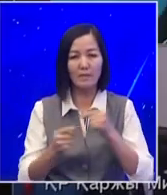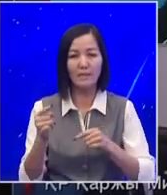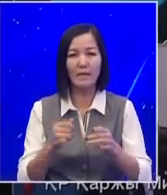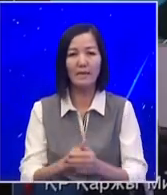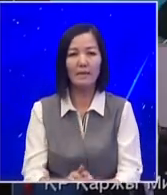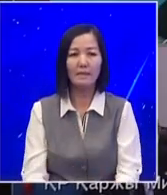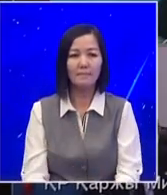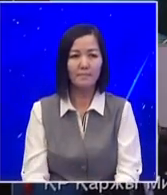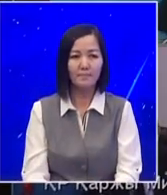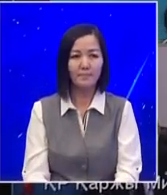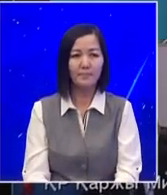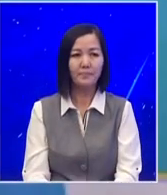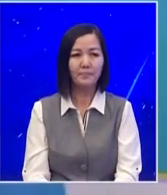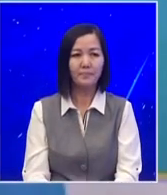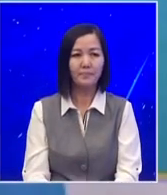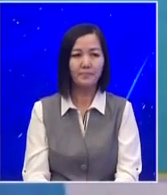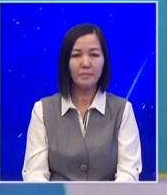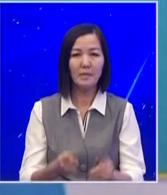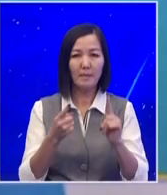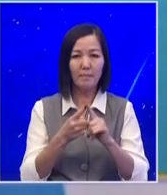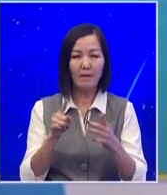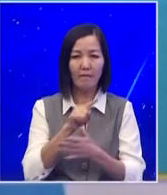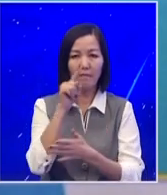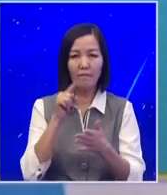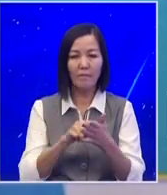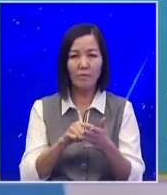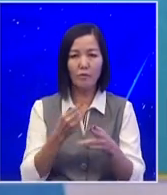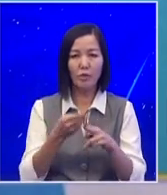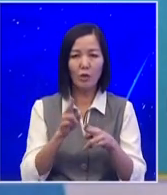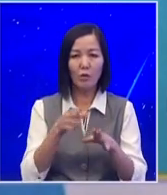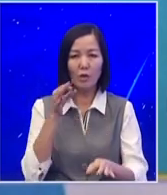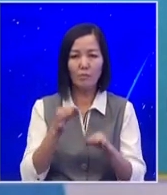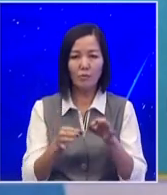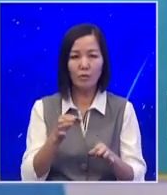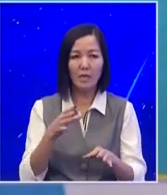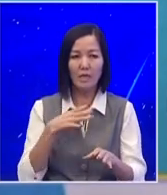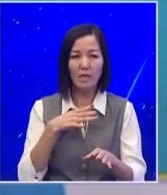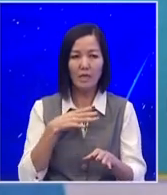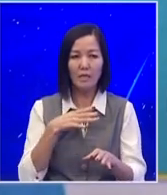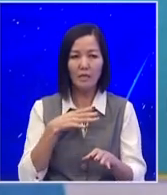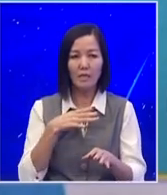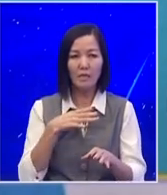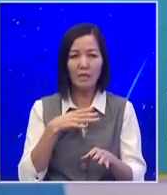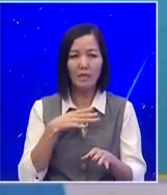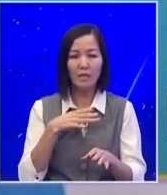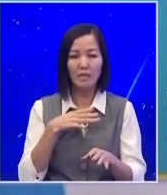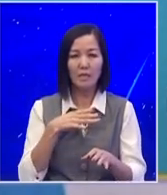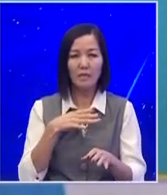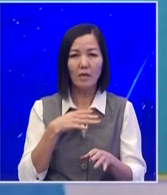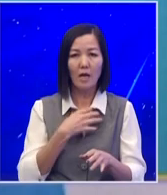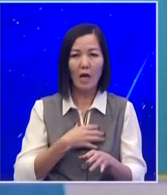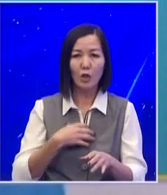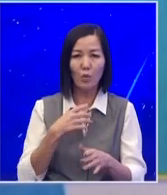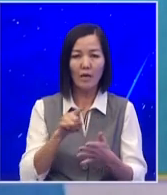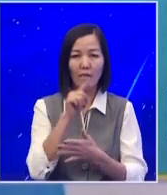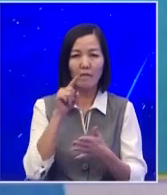бизнеса. Все вопросы, которые сегодня мы обсуждали, вот Даулет Идилович несколько актуальных вопросов поднял.